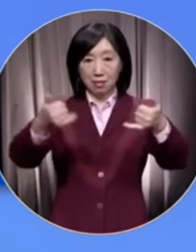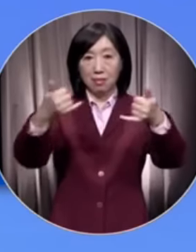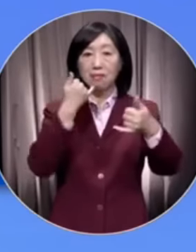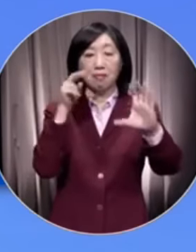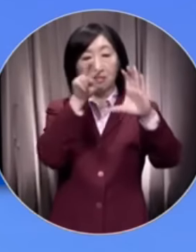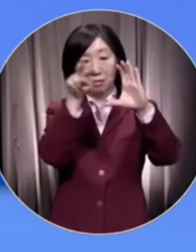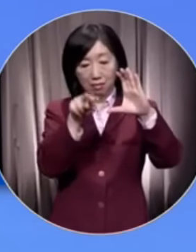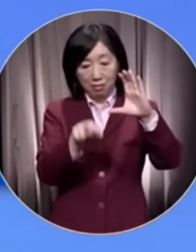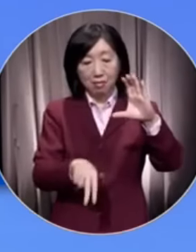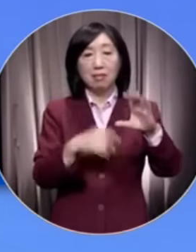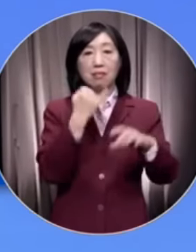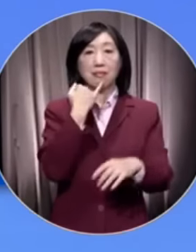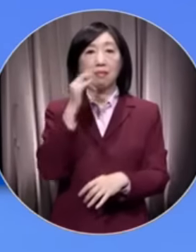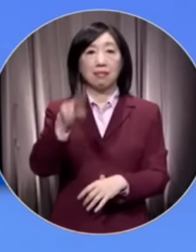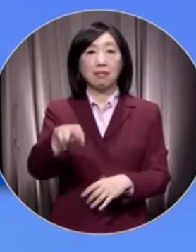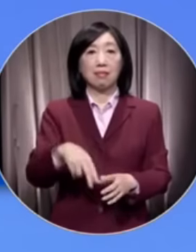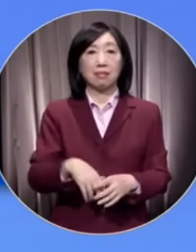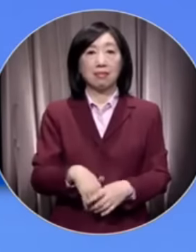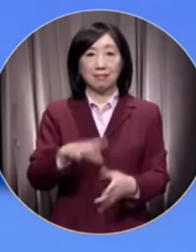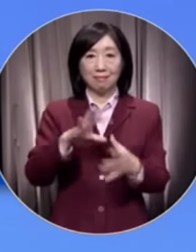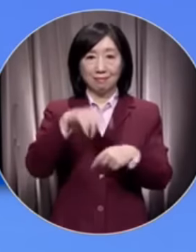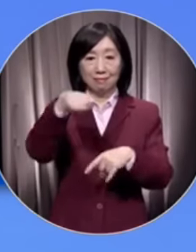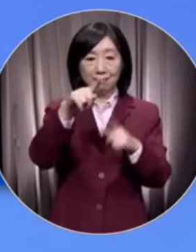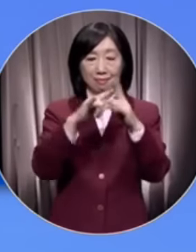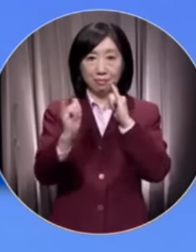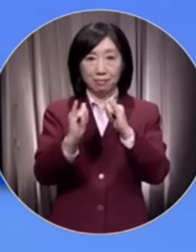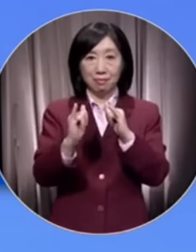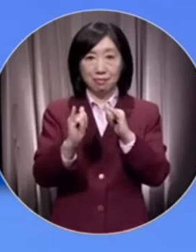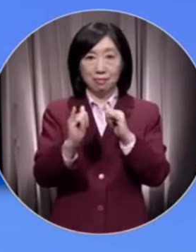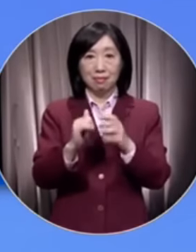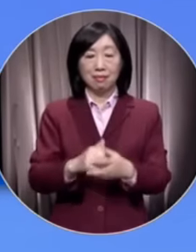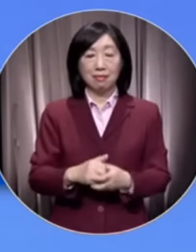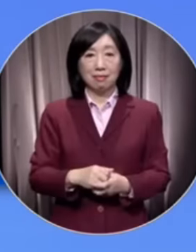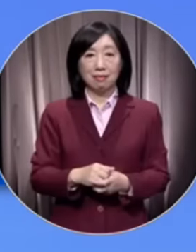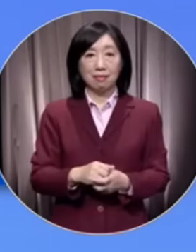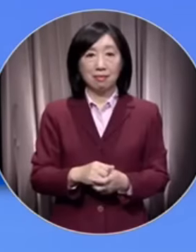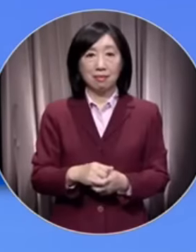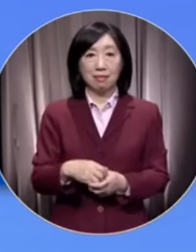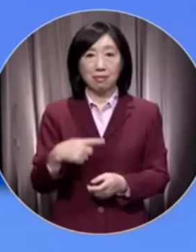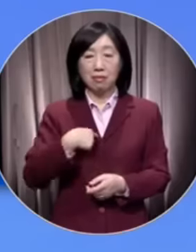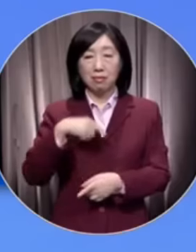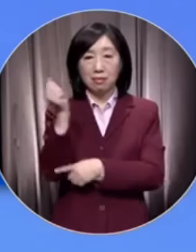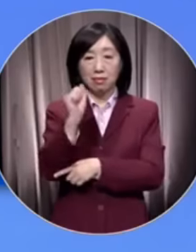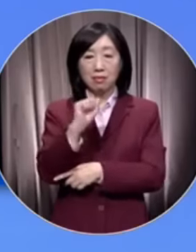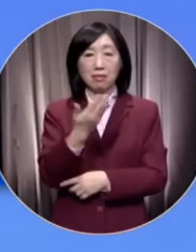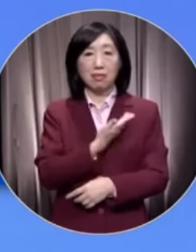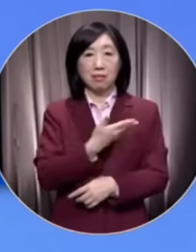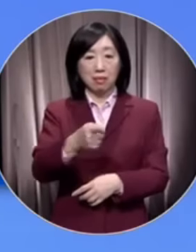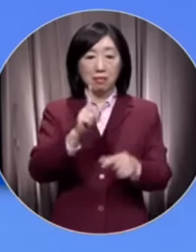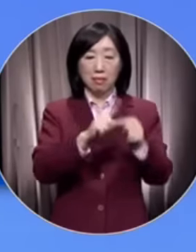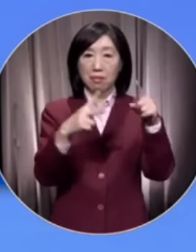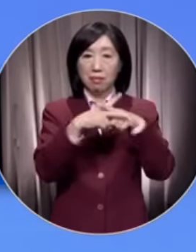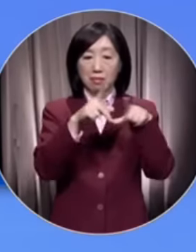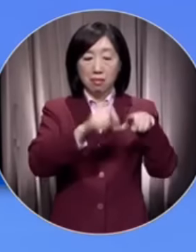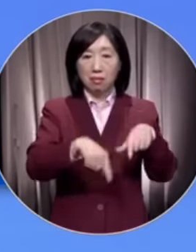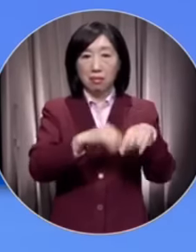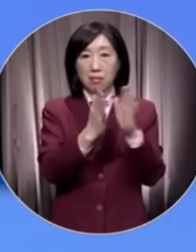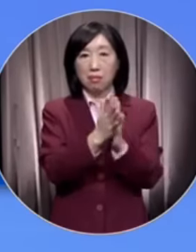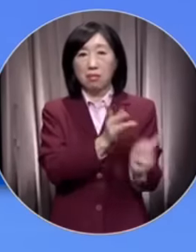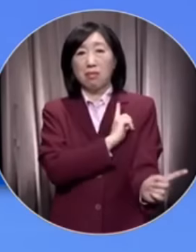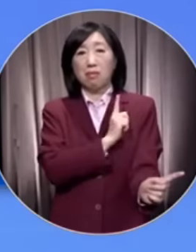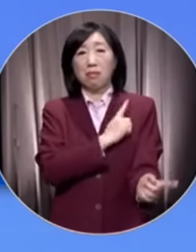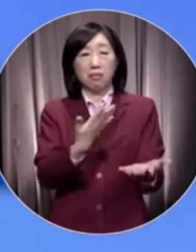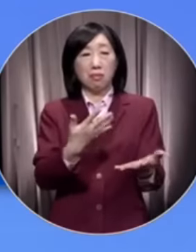的看到。各位亲爱的乡亲，重点是我们不能够让这些中小企业自生自